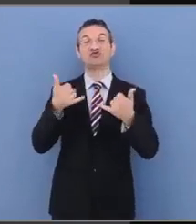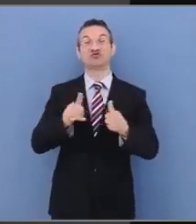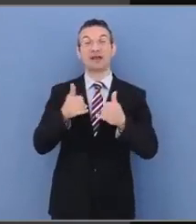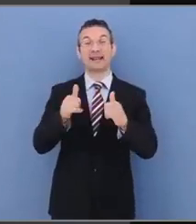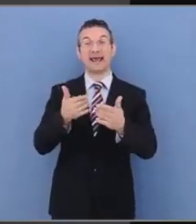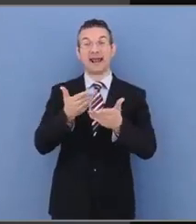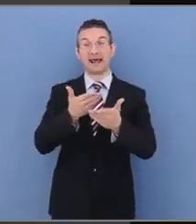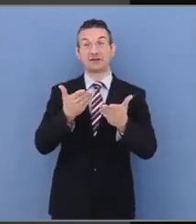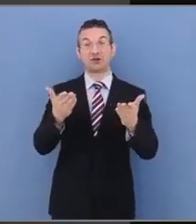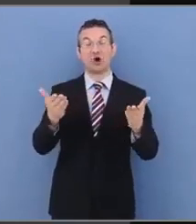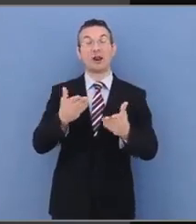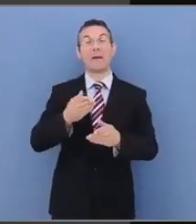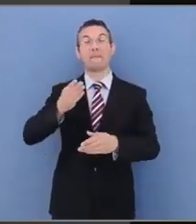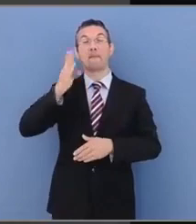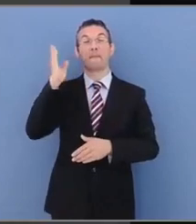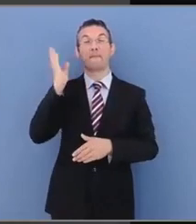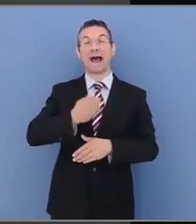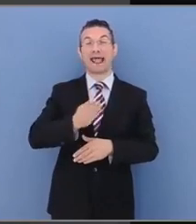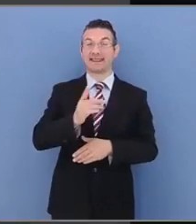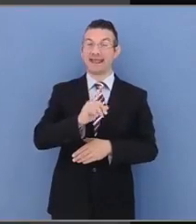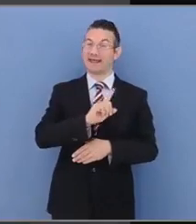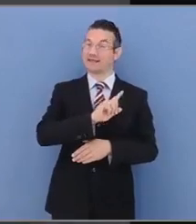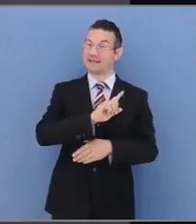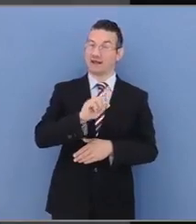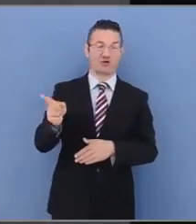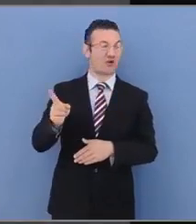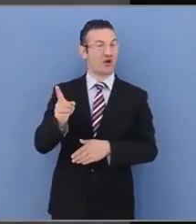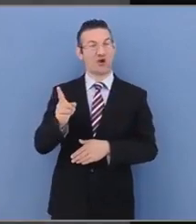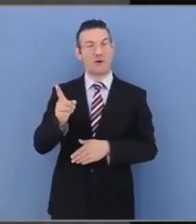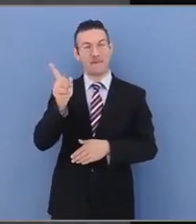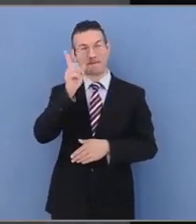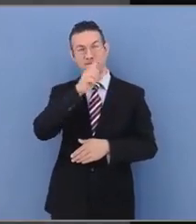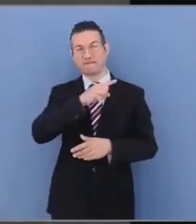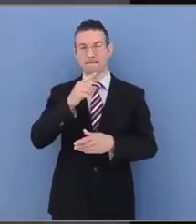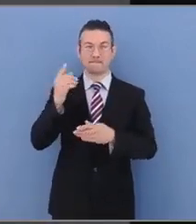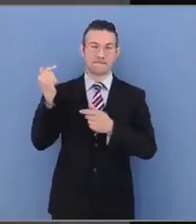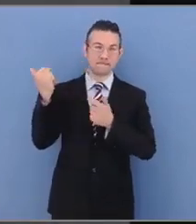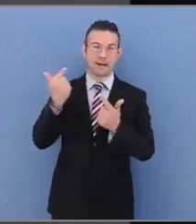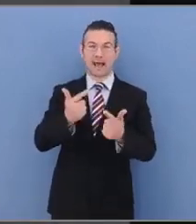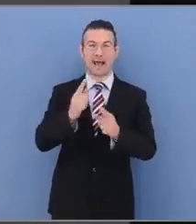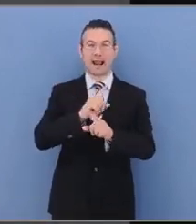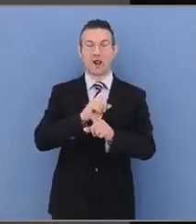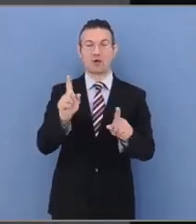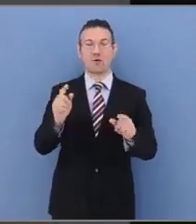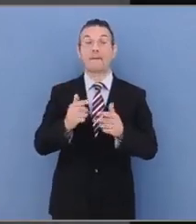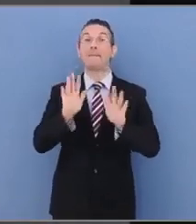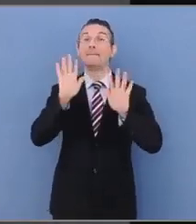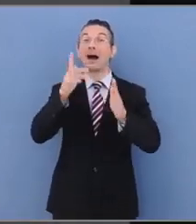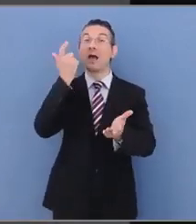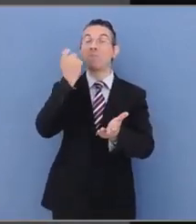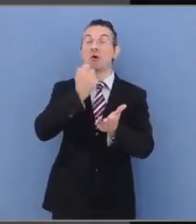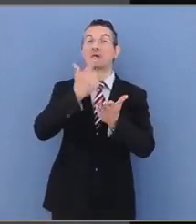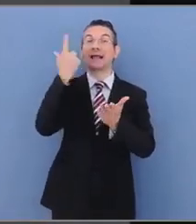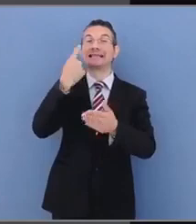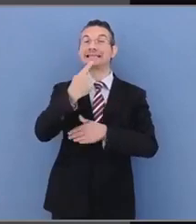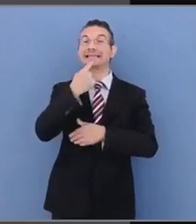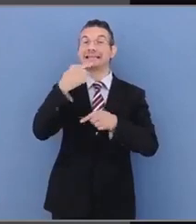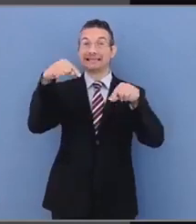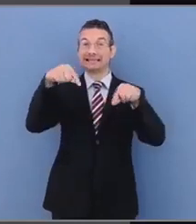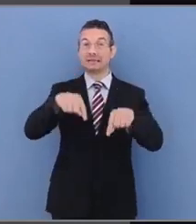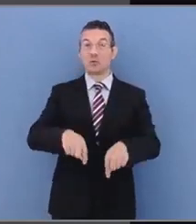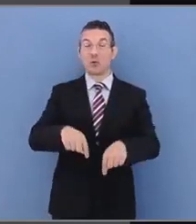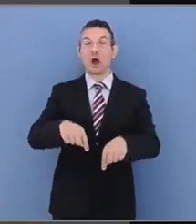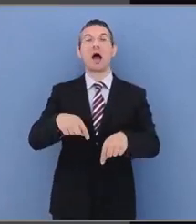maledetta, non è condannata. Però è importante che chi qui oggi è l'avanguardia di